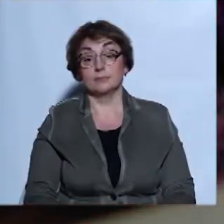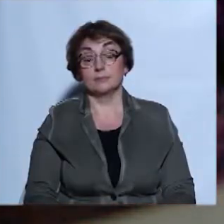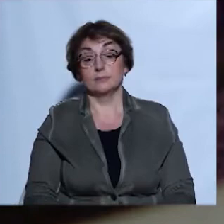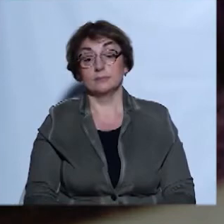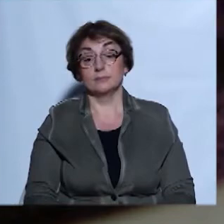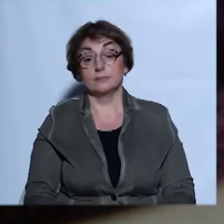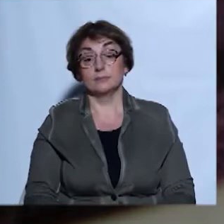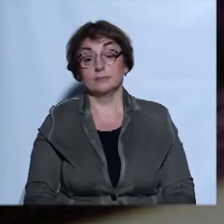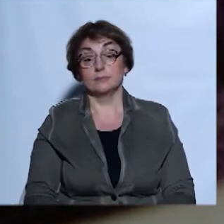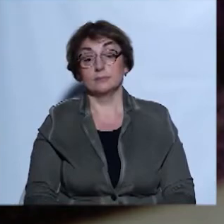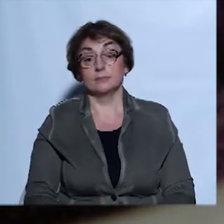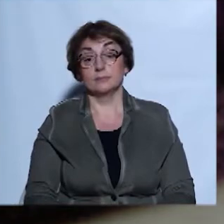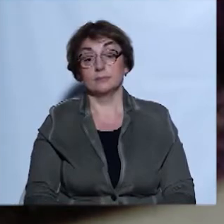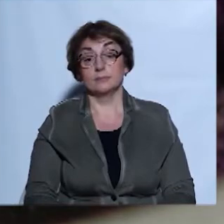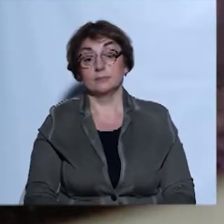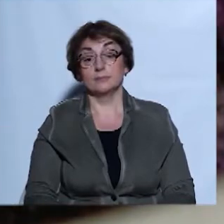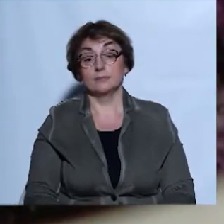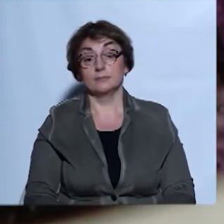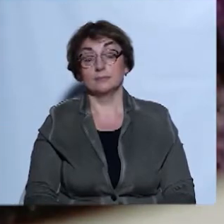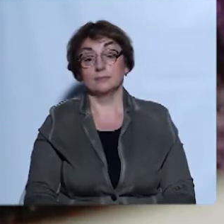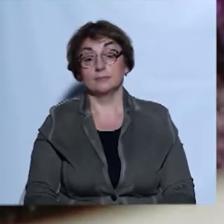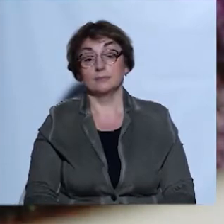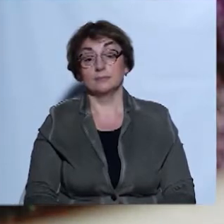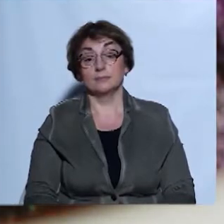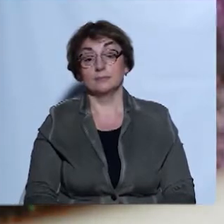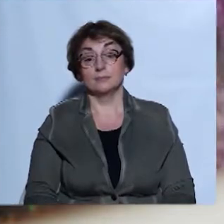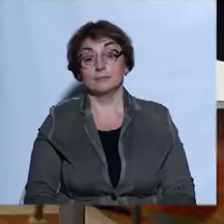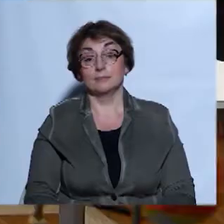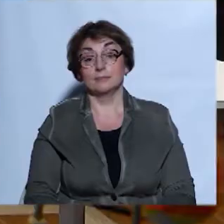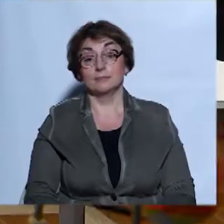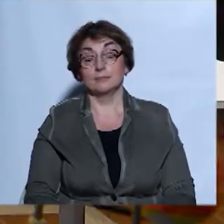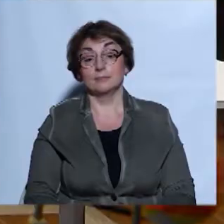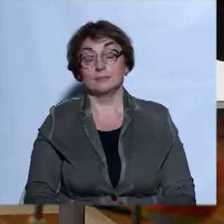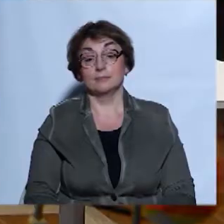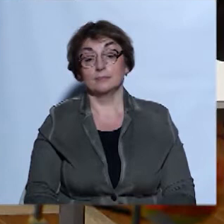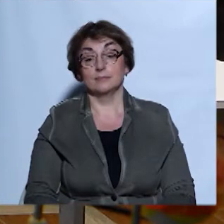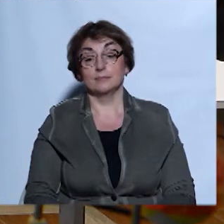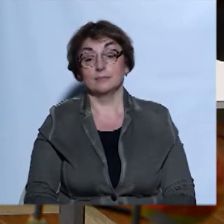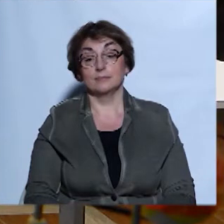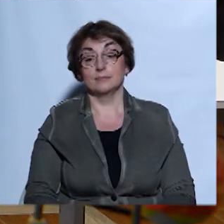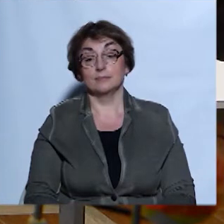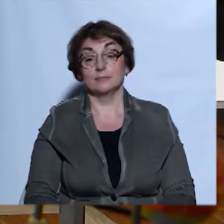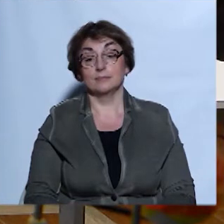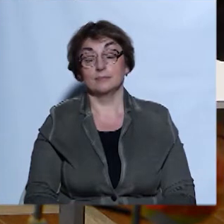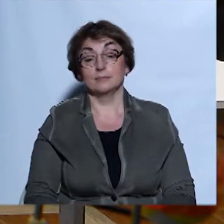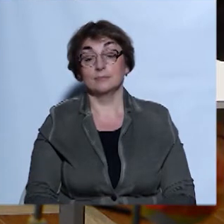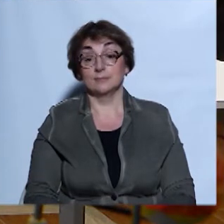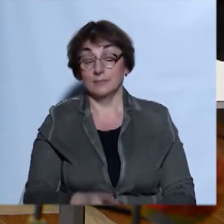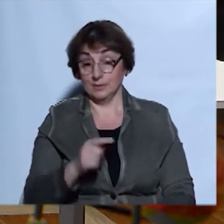Ნახეთ, თუ როგორ დაიჟანგა გლიცერინი. Ახლა კი ვნახოთ ქიმიური ტოლობა, რომელიც ასახავს გლიცერინის